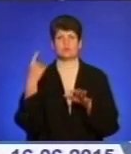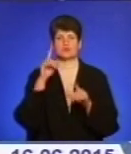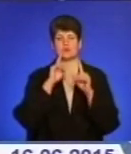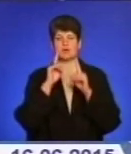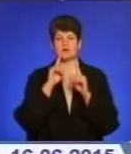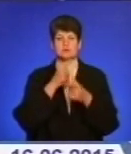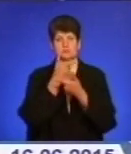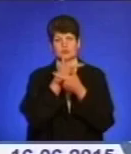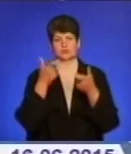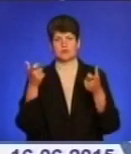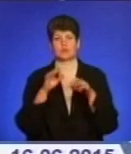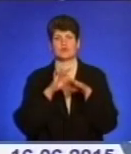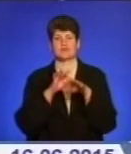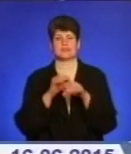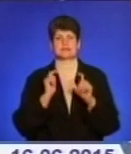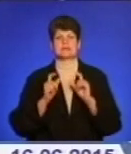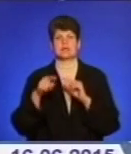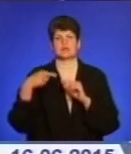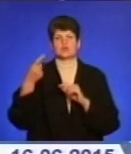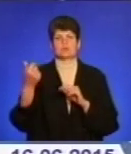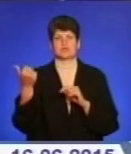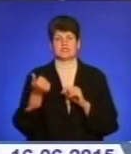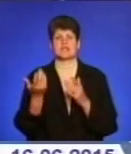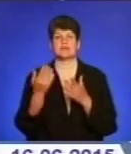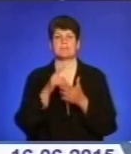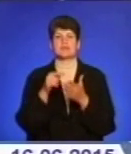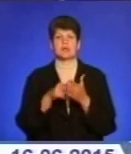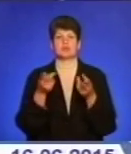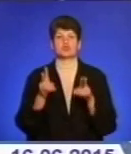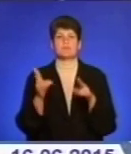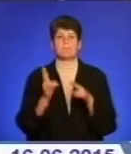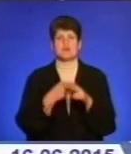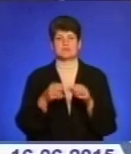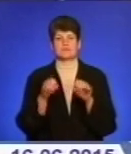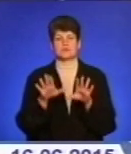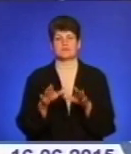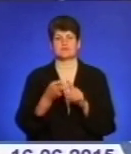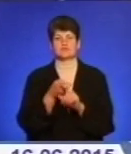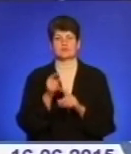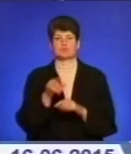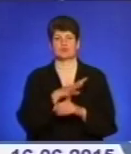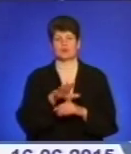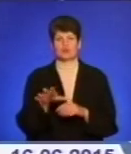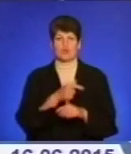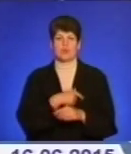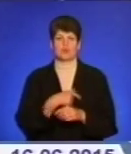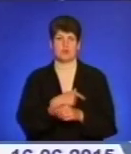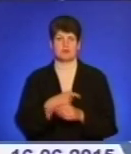анонсував проведення сесії наступного тижня. Які питання залишились без вирішення через відсутність депутатів, знають наші журналісти.